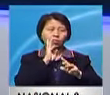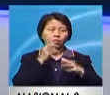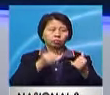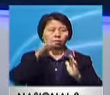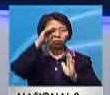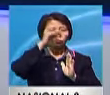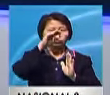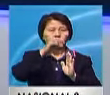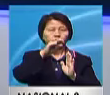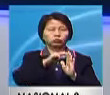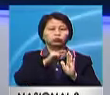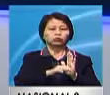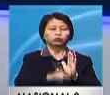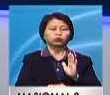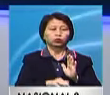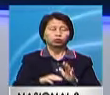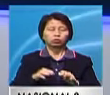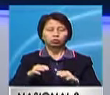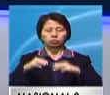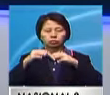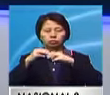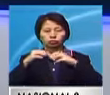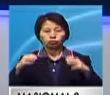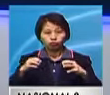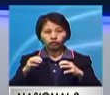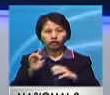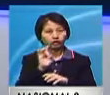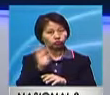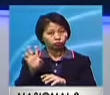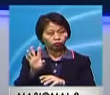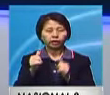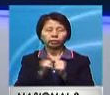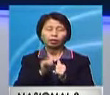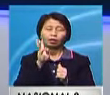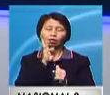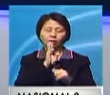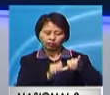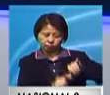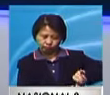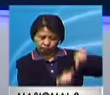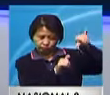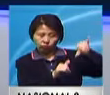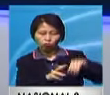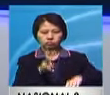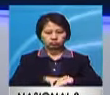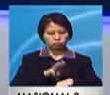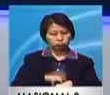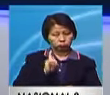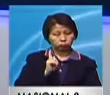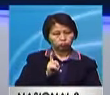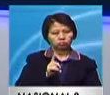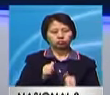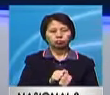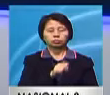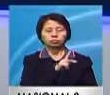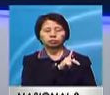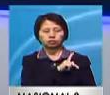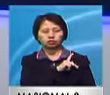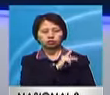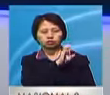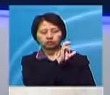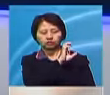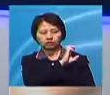semakin berkurangan. Di empangan Durian Tunggal misalnya, paras air kini berada pada tahap amaran. Ketua Pegawai Eksekutif Syarikat